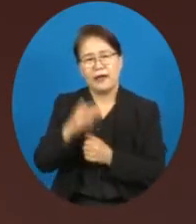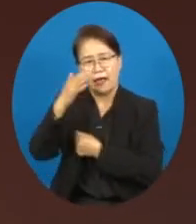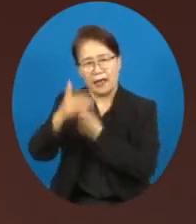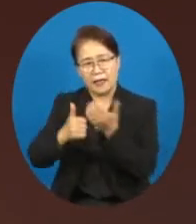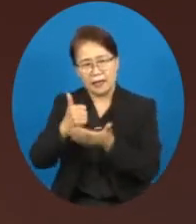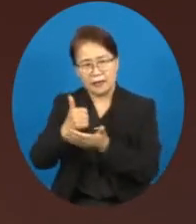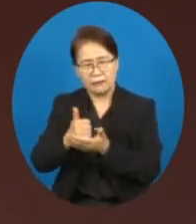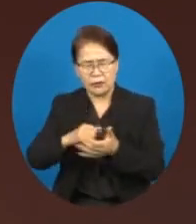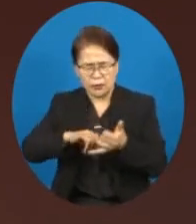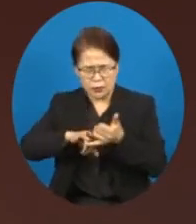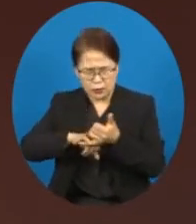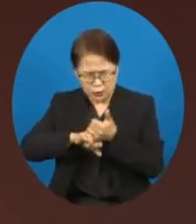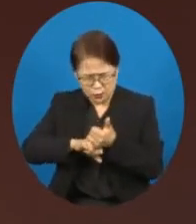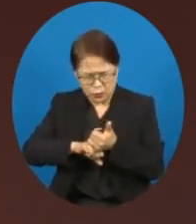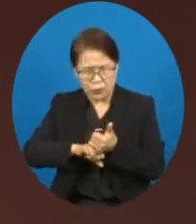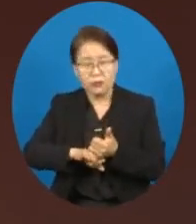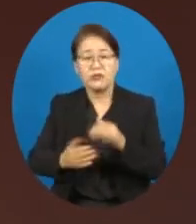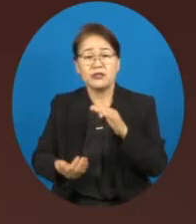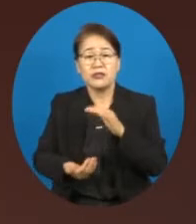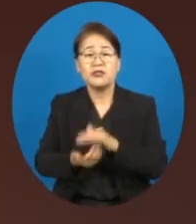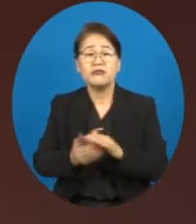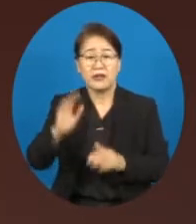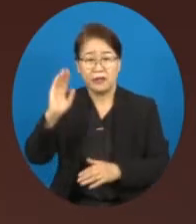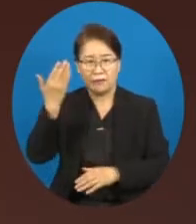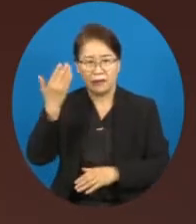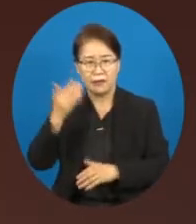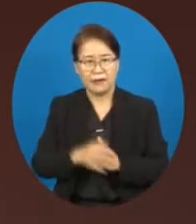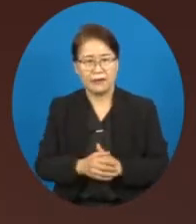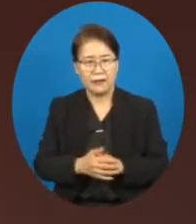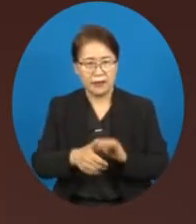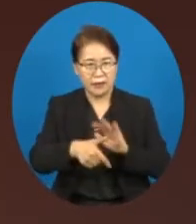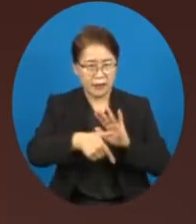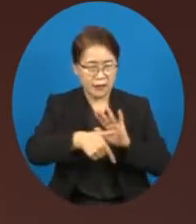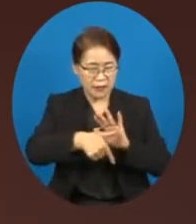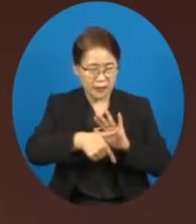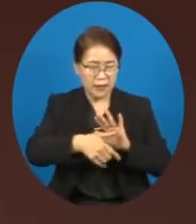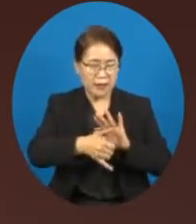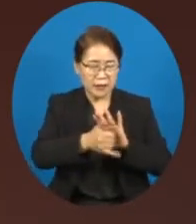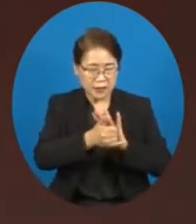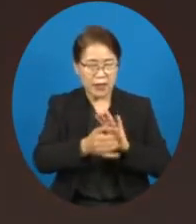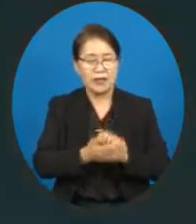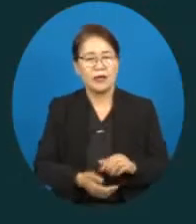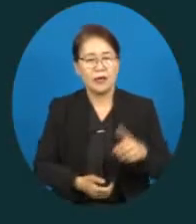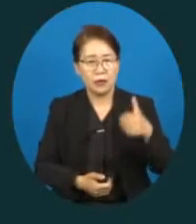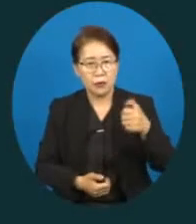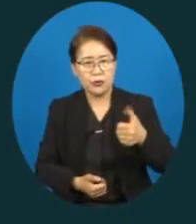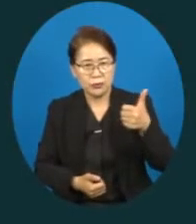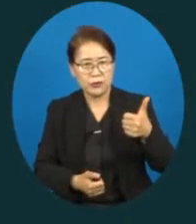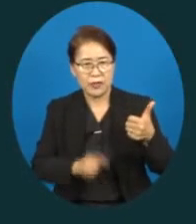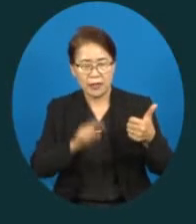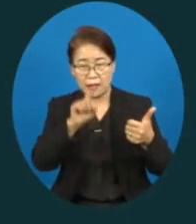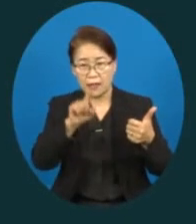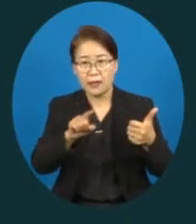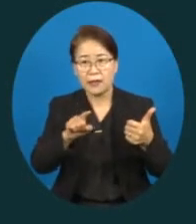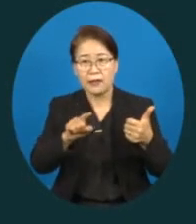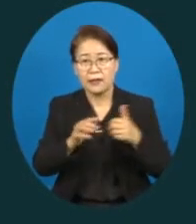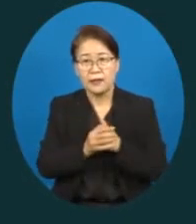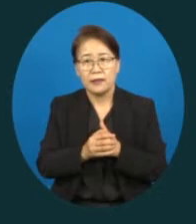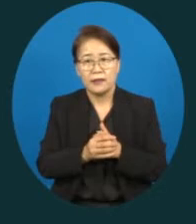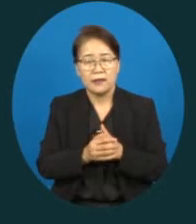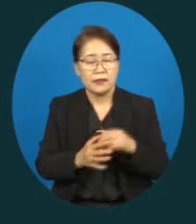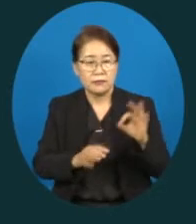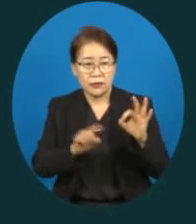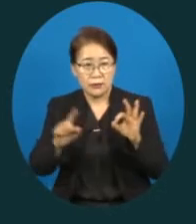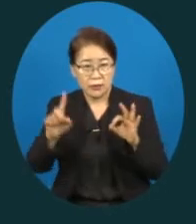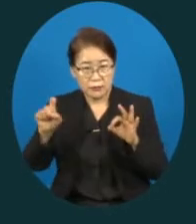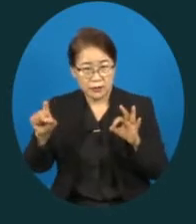말씀은 반드시 이루어집니다. 이사야 55장 10절과 11절의 말씀을 읽겠어요. 다 같이요. 비와